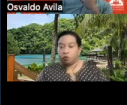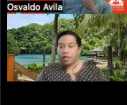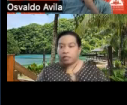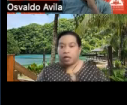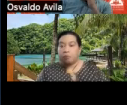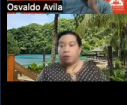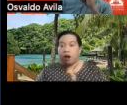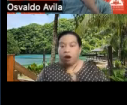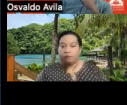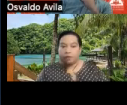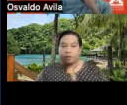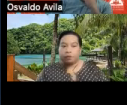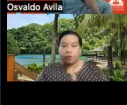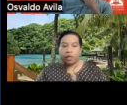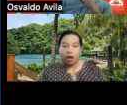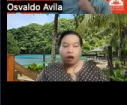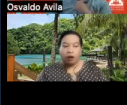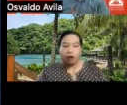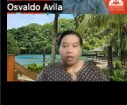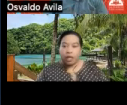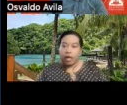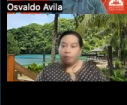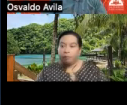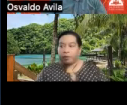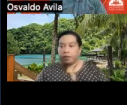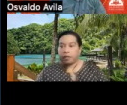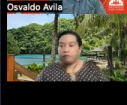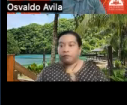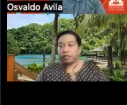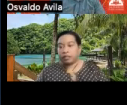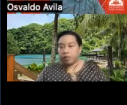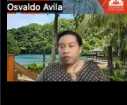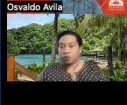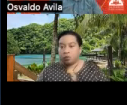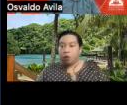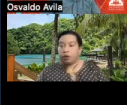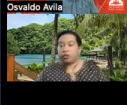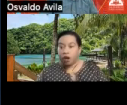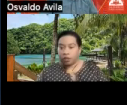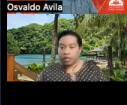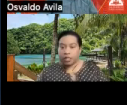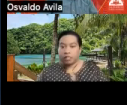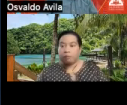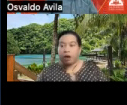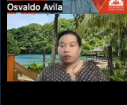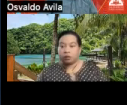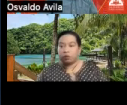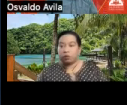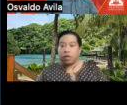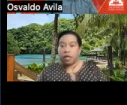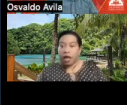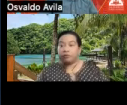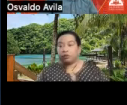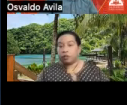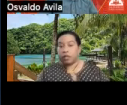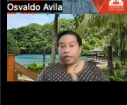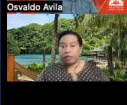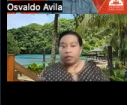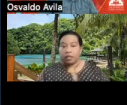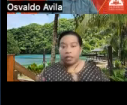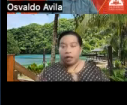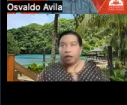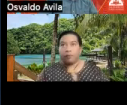والاستعمار. But often we are conflicted because what we're taught is somehow to have to